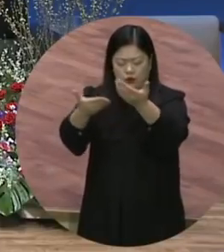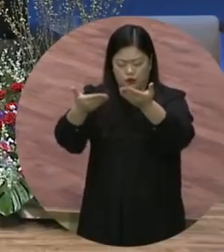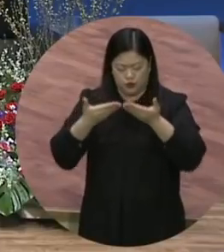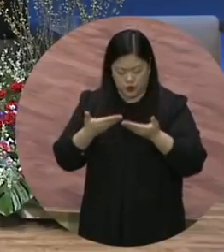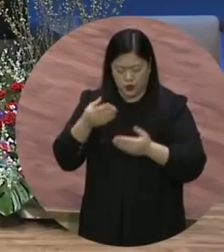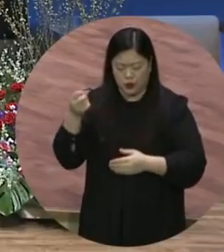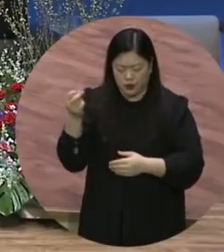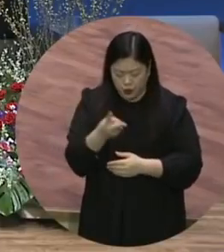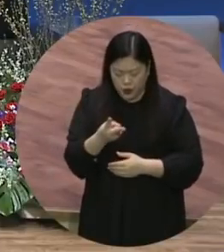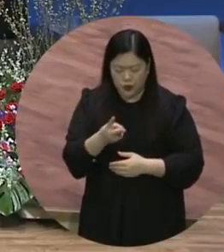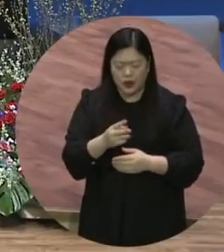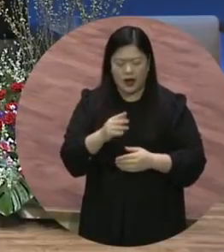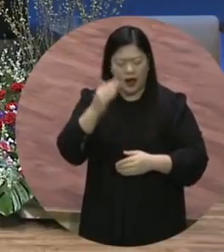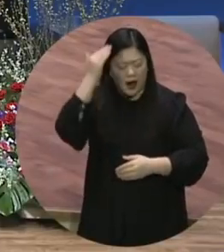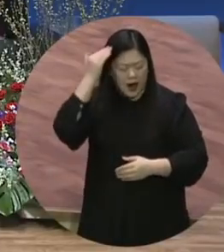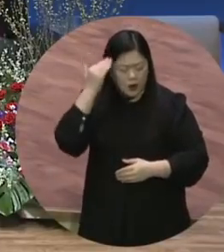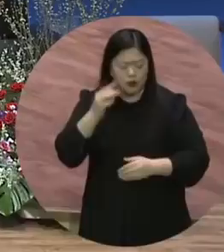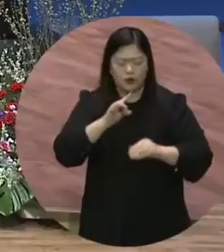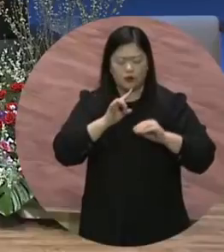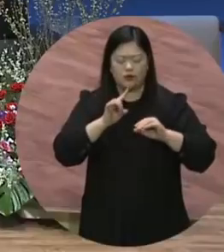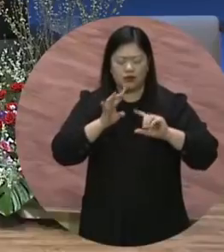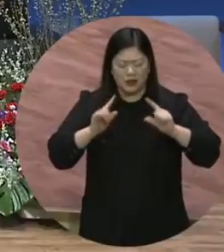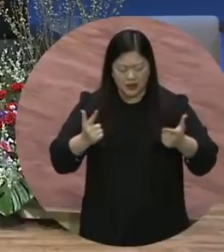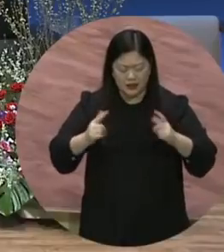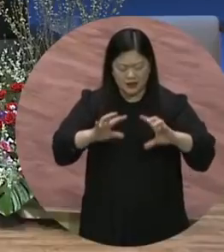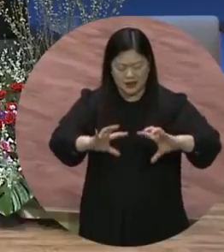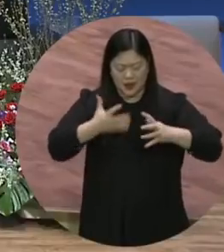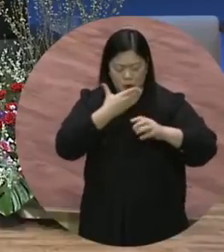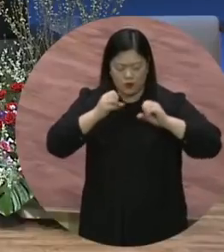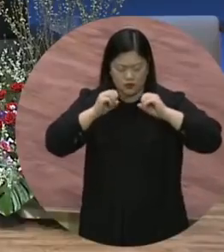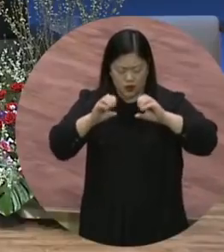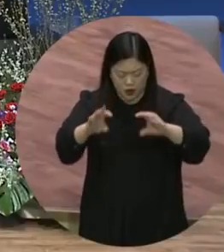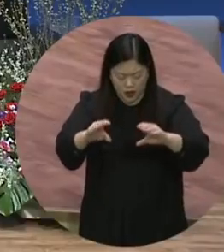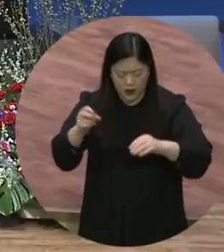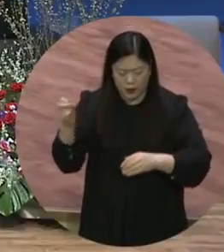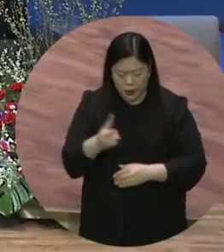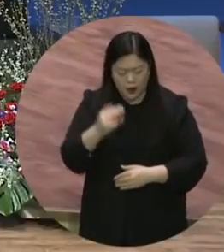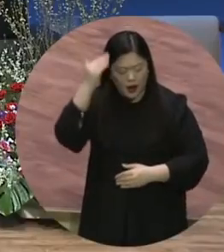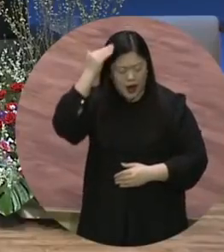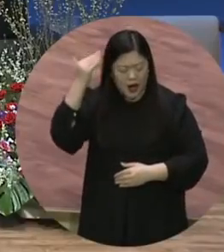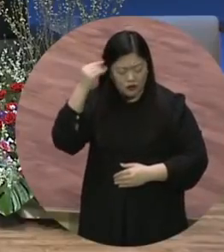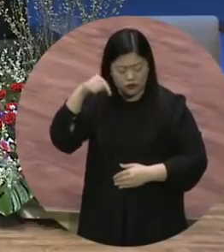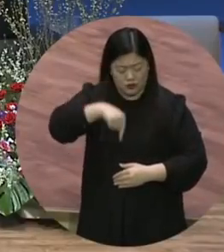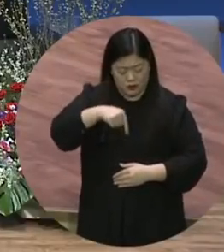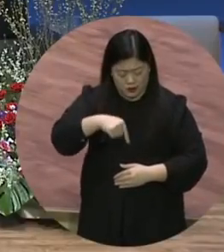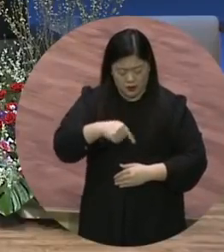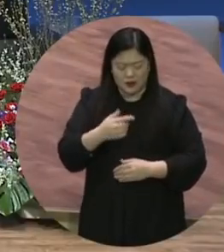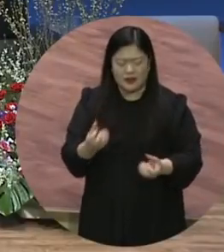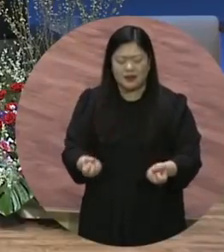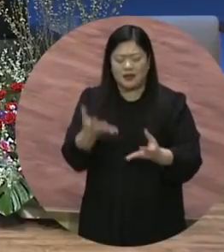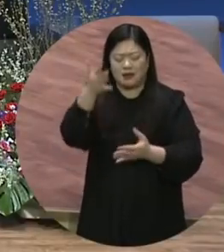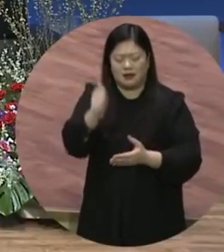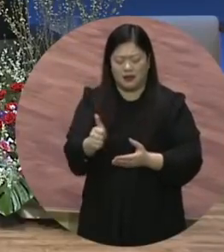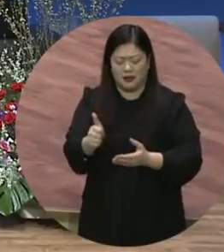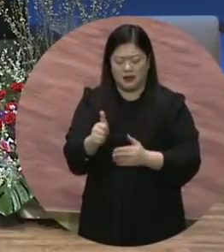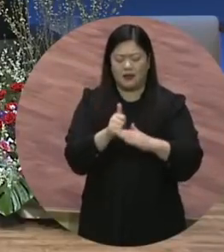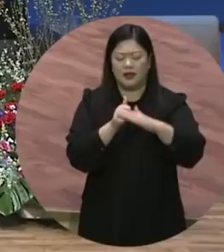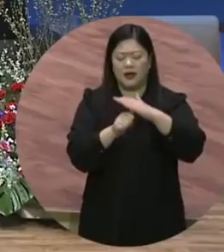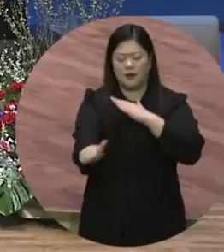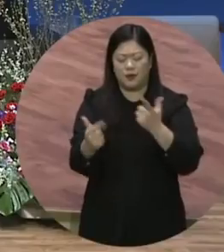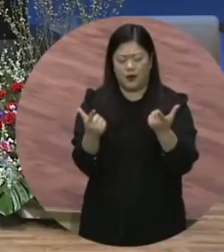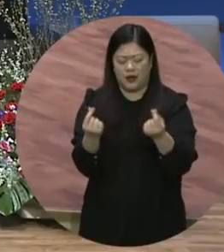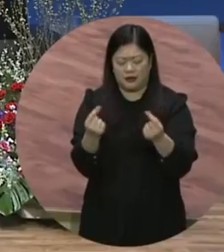주옵시고 이 나라의 민족이 제사장 나라여 오직 하나님의 영으로 다스릴 수 있도록 인도하여 주시옵소서. 아버지